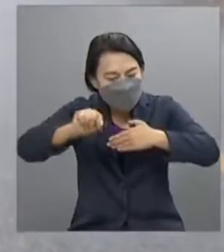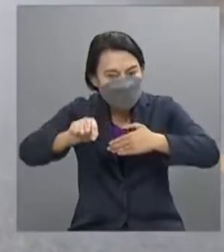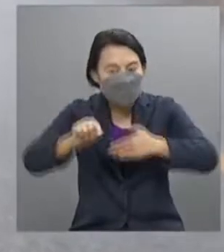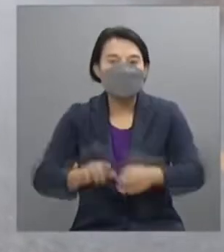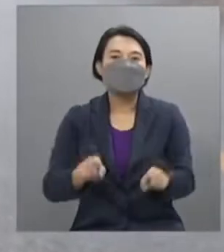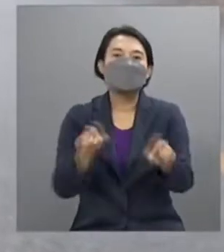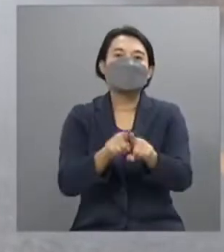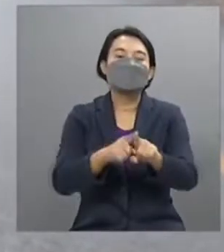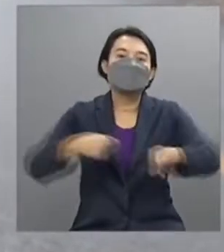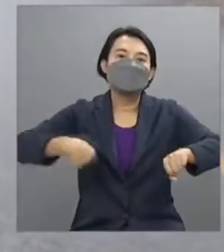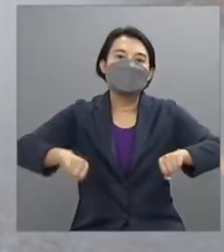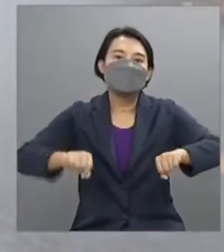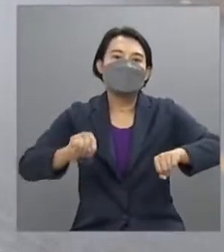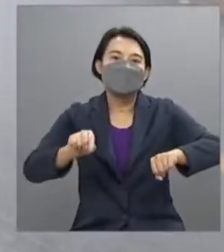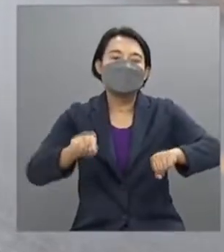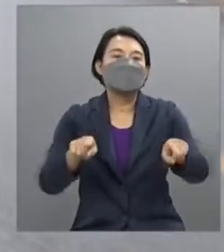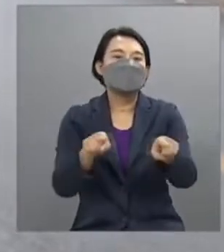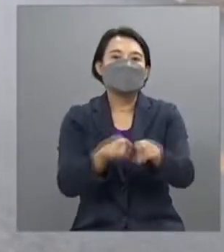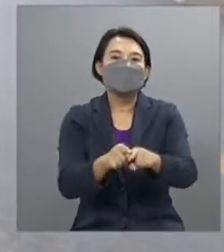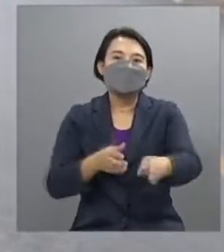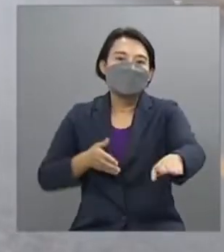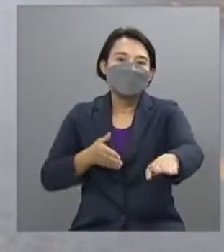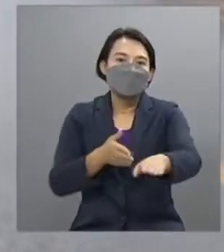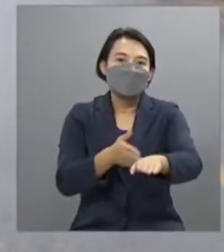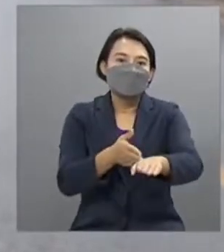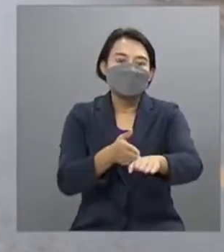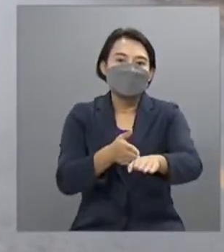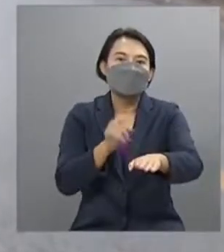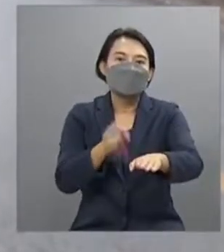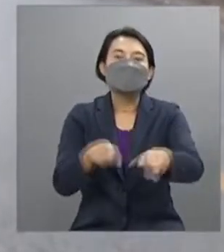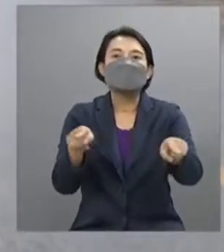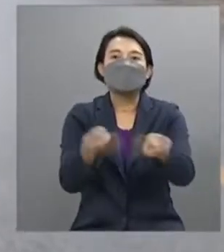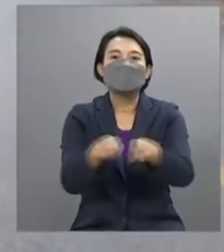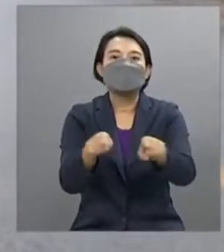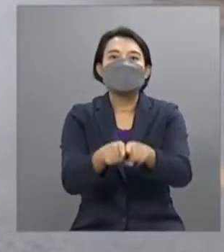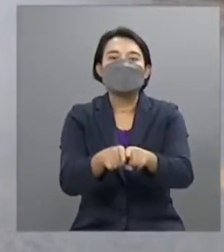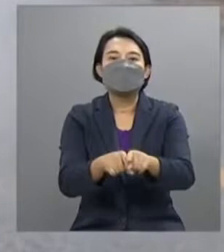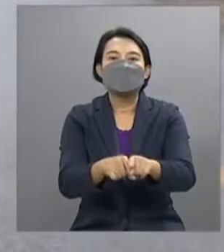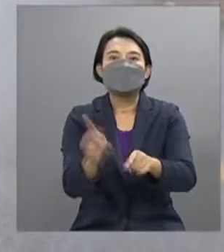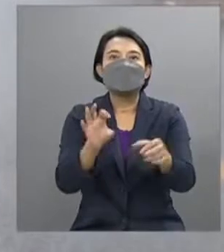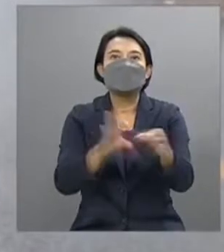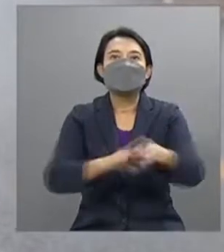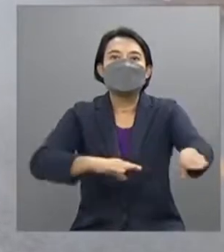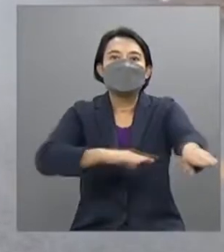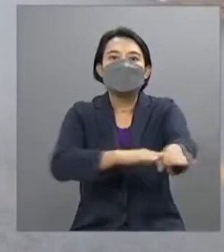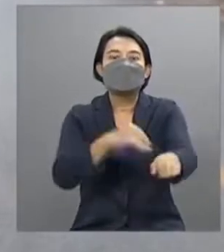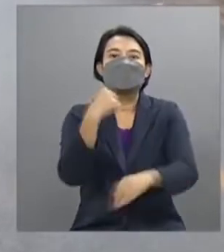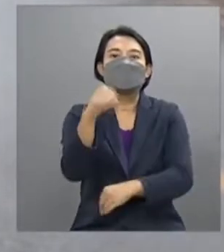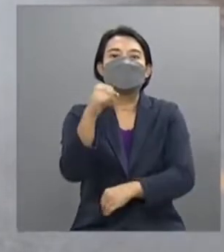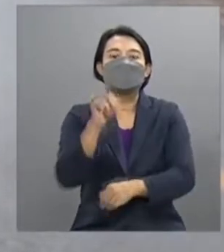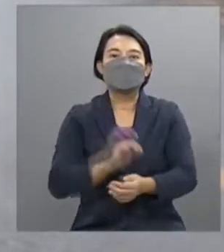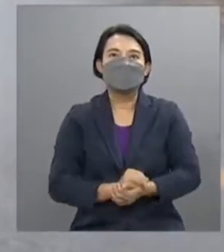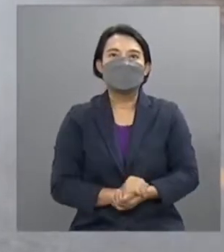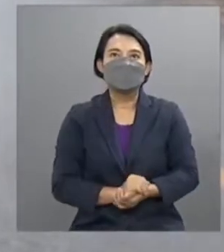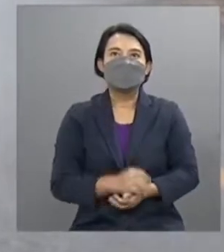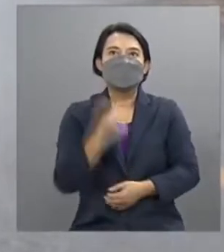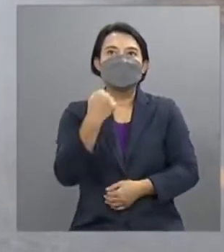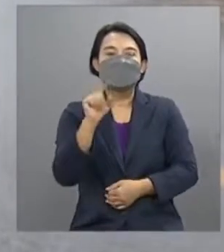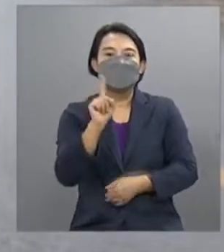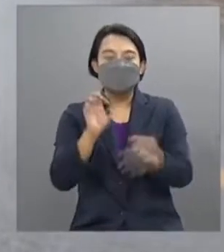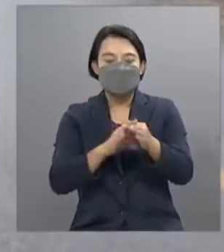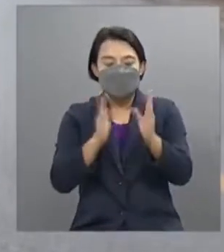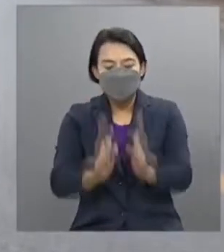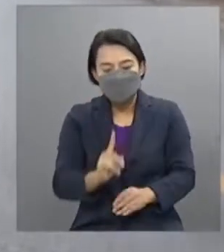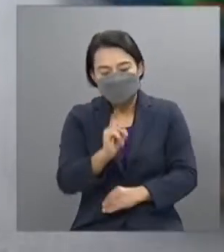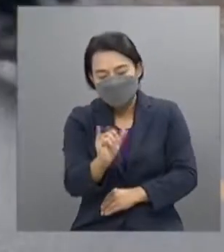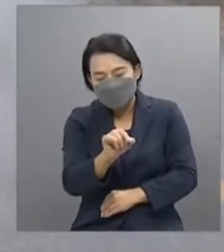โม้ปูนนะครับแยกเดียวกันเลยเป็นแยก10นะครับก็ทำให้มีผู้บาดเจ็บแต่ไม่ถึงขั้นเสียชีวิตนะครับแล้วก็ส่วนใหญ่เนี่ยร